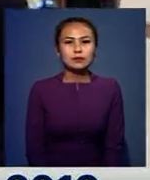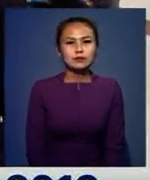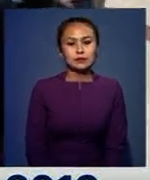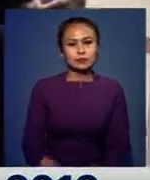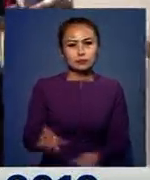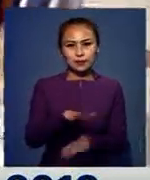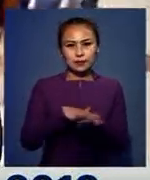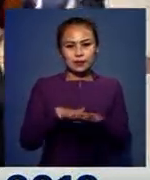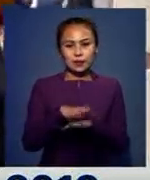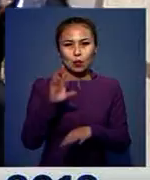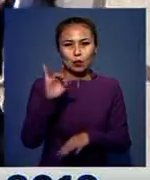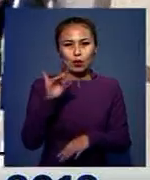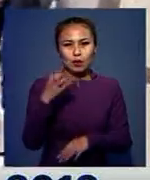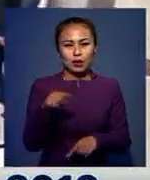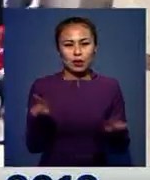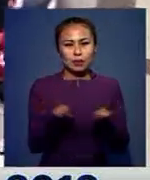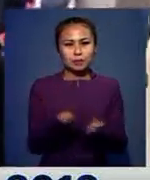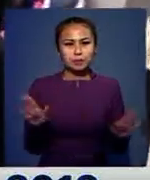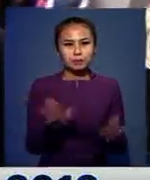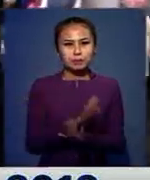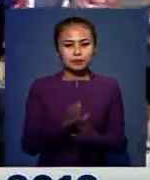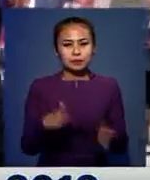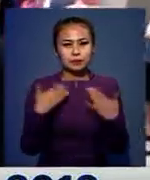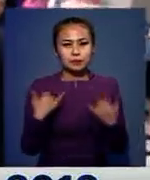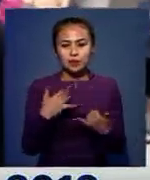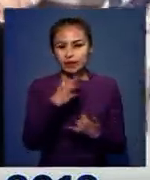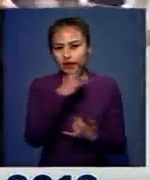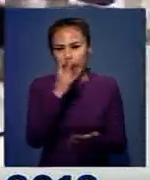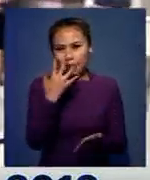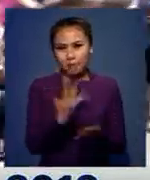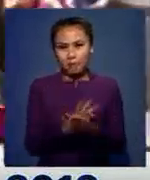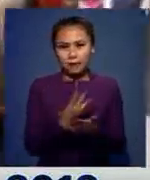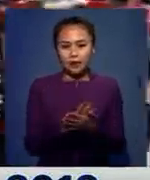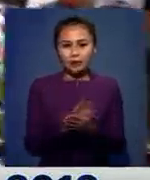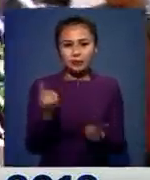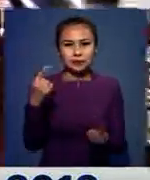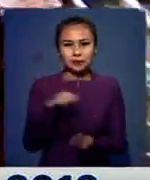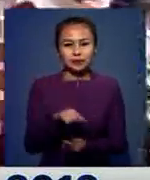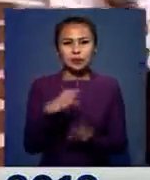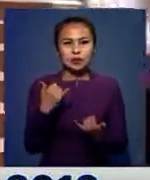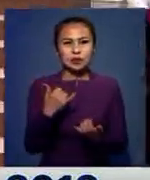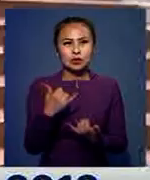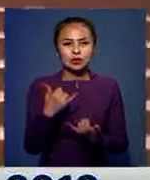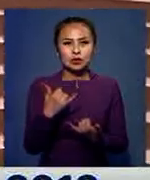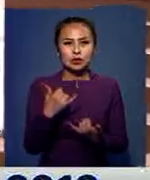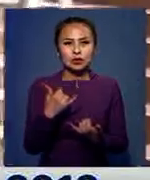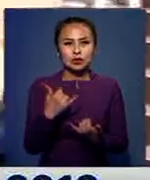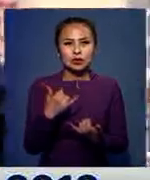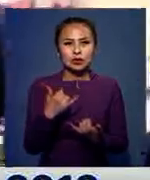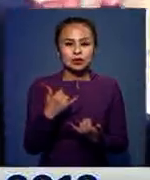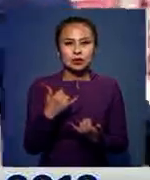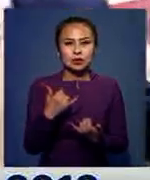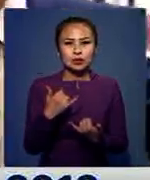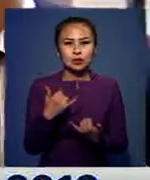Көкшенің кереметі Бурабай туралы ән айтып тұрған апамыз қазіргі көрініспен бір сай келеді екен. Бұл жердегі аға,